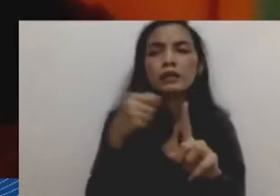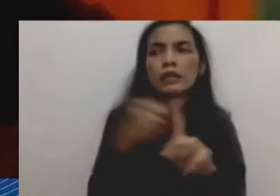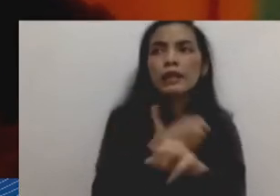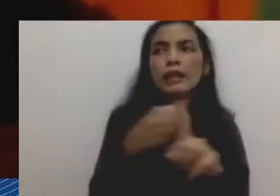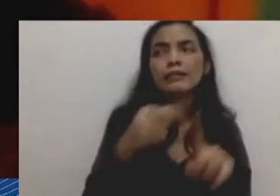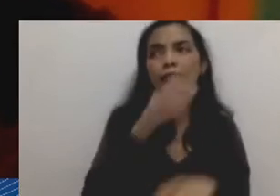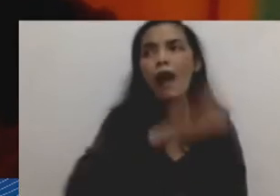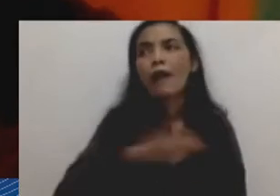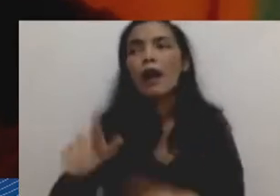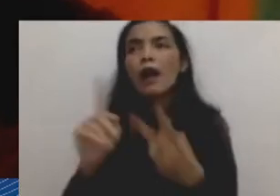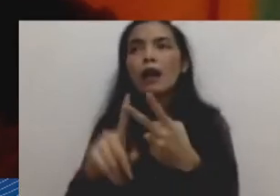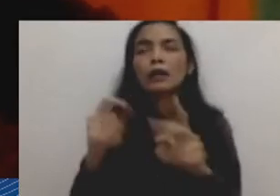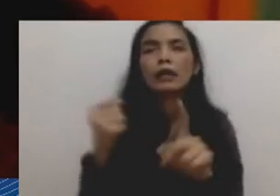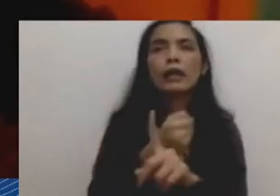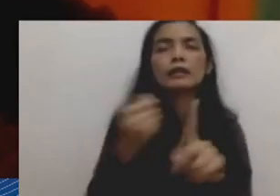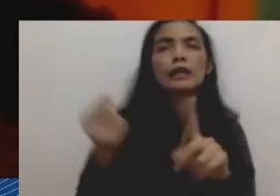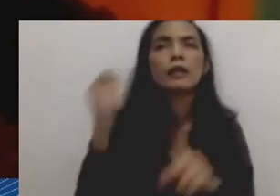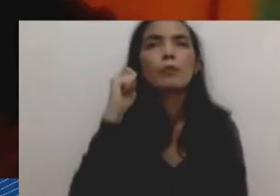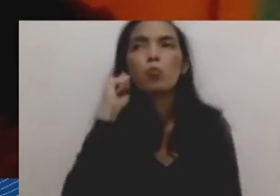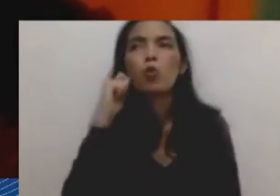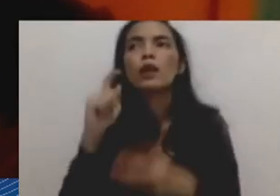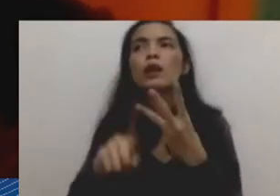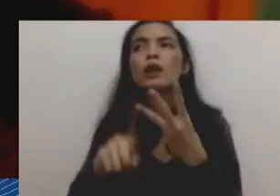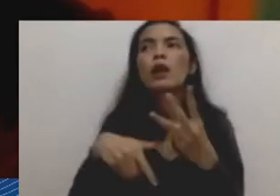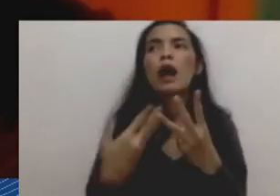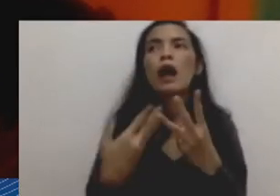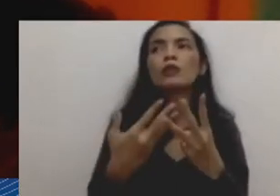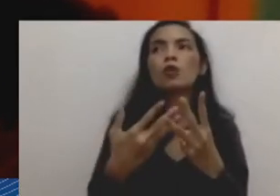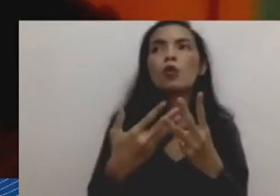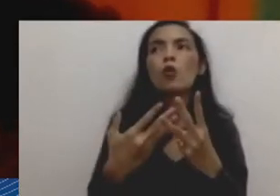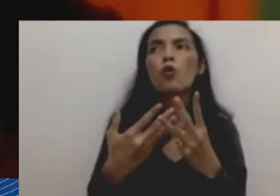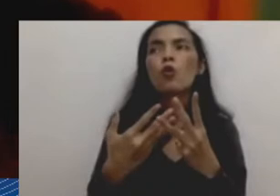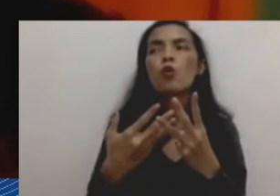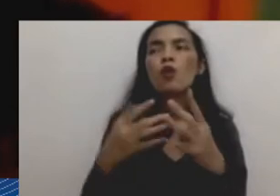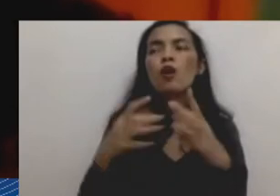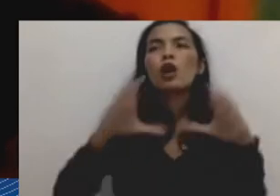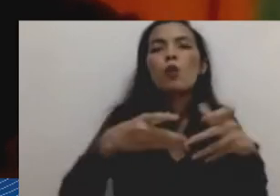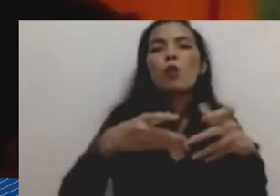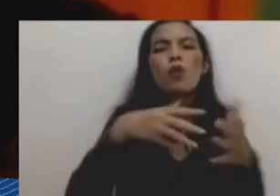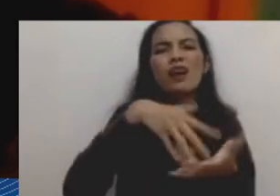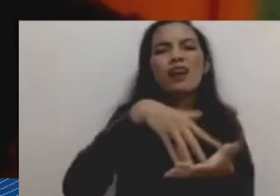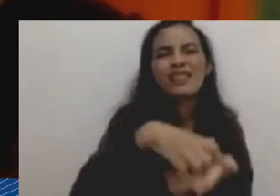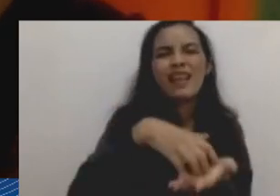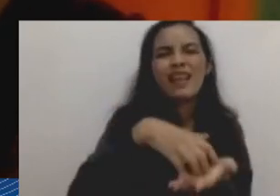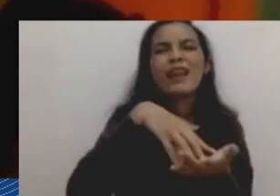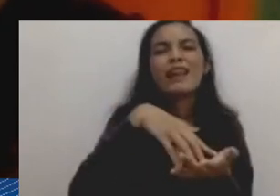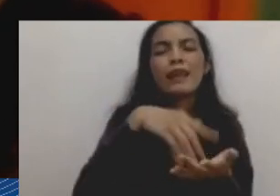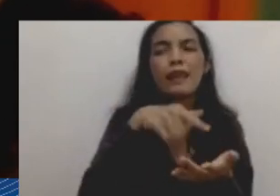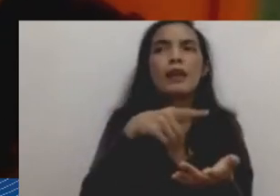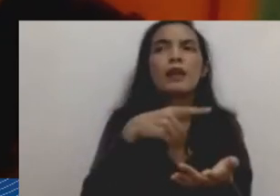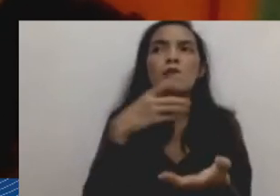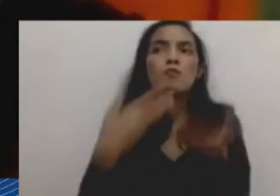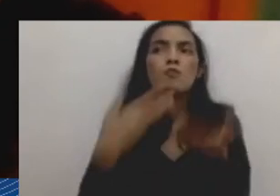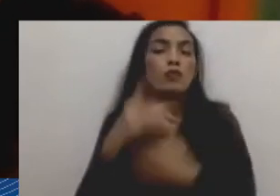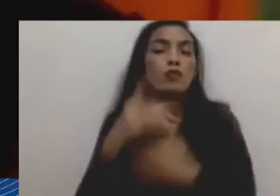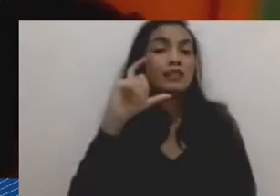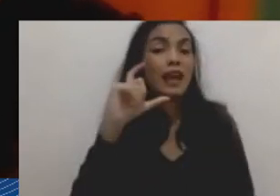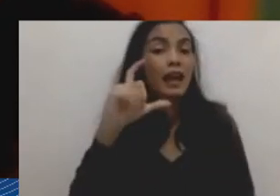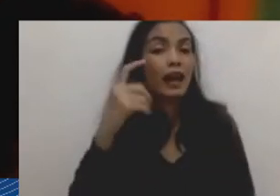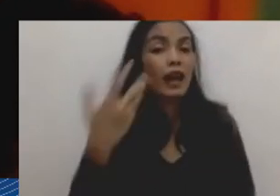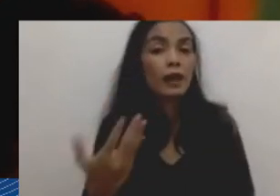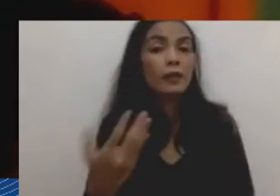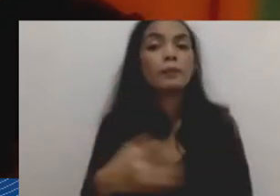anak, perempuan, ataupun kalangan yang secara sosial lemah gitu ya. Nah, mungkin caranya adalah